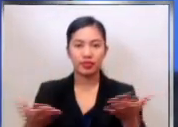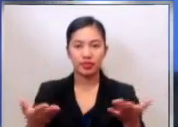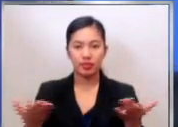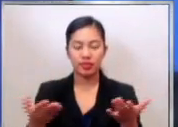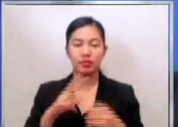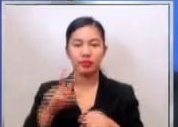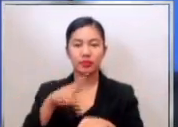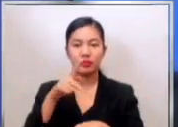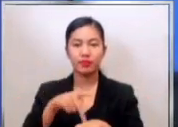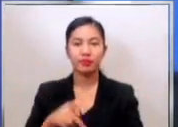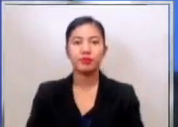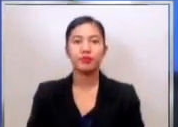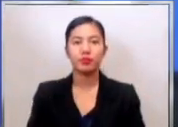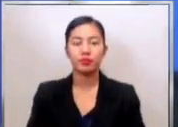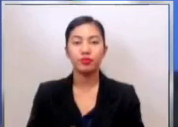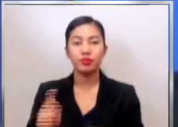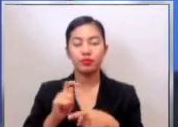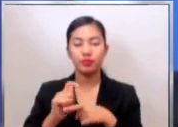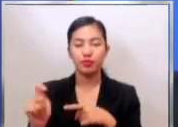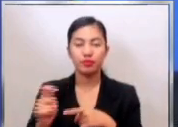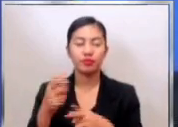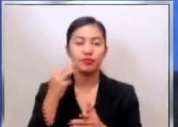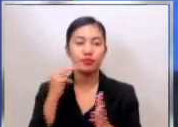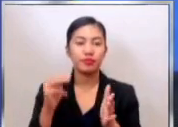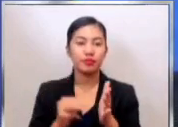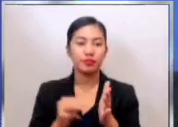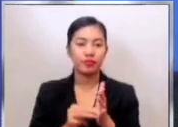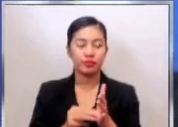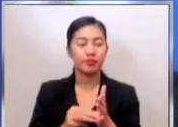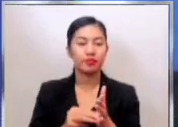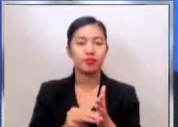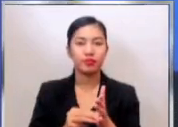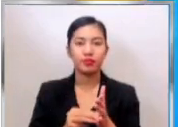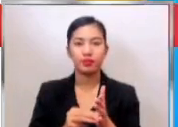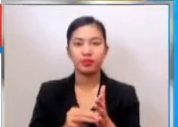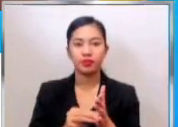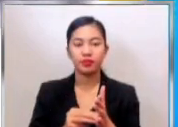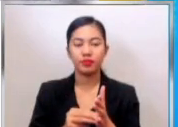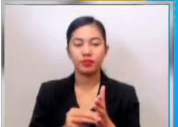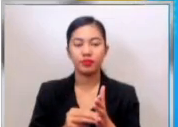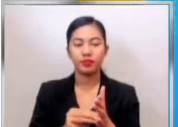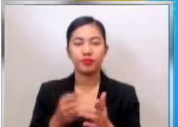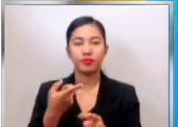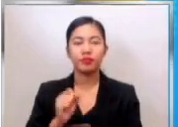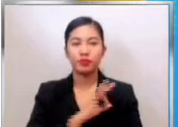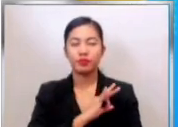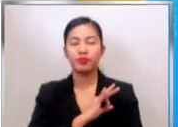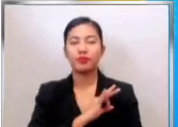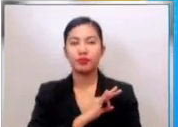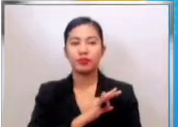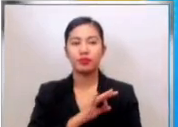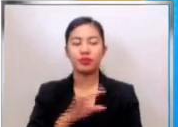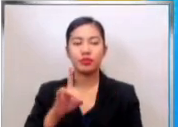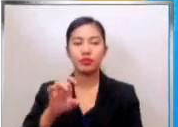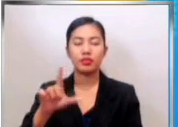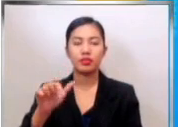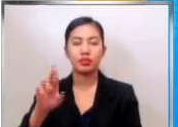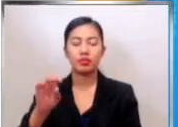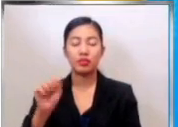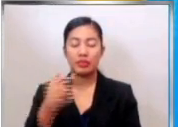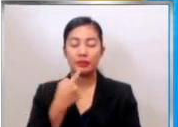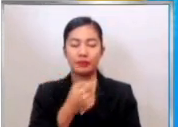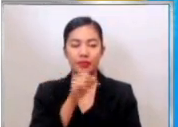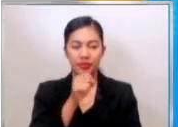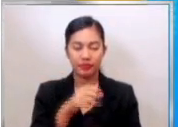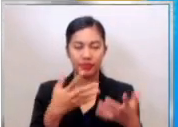Sa text message naman ng staff ni Senador De La Rosa sa GMA News, kinumpirma niyang nagkausap sila ng Pangulo tungkol sa issue. Sinabi raw ng Pangulo